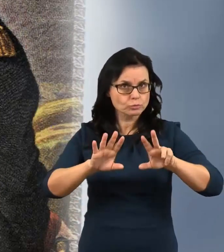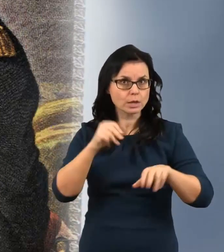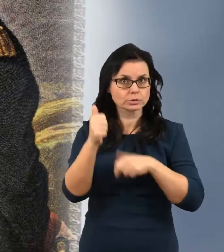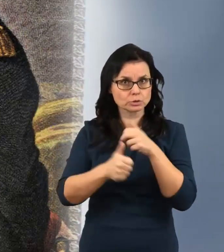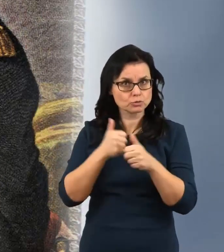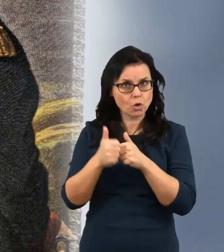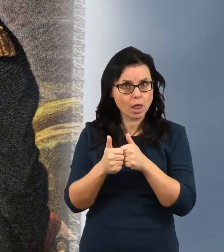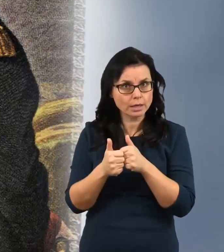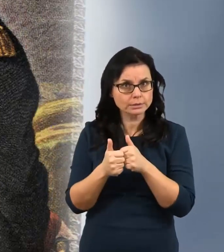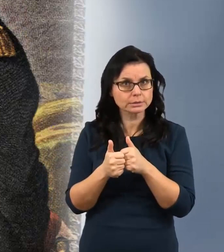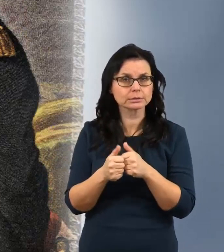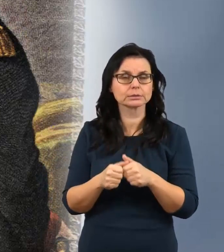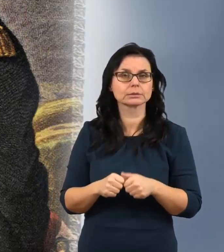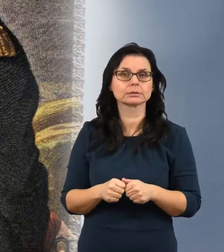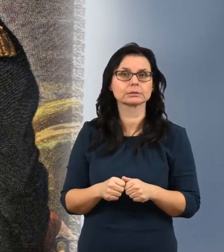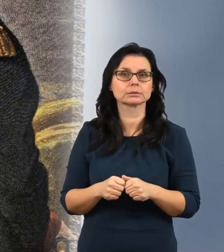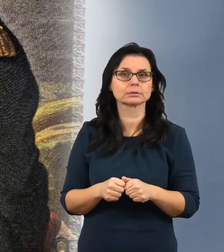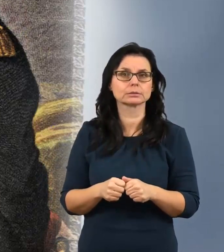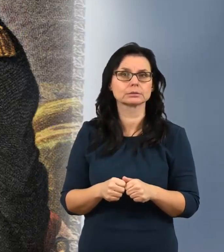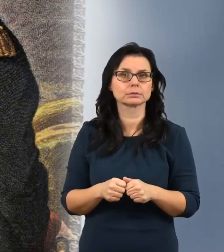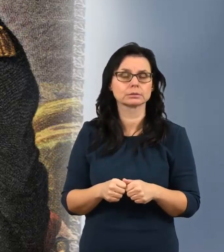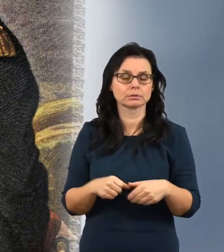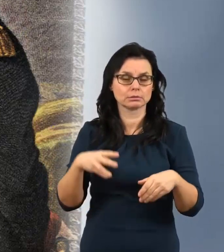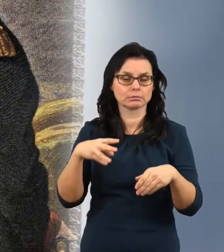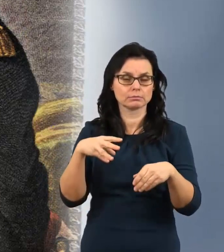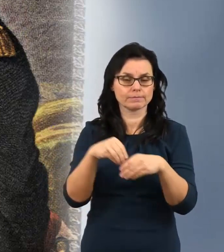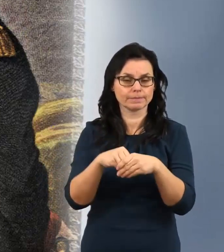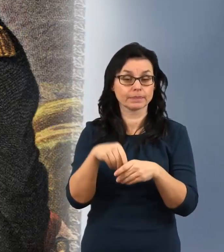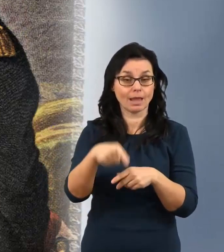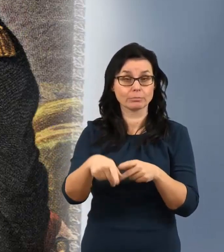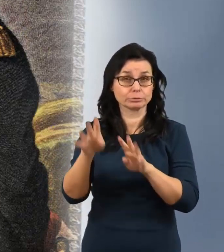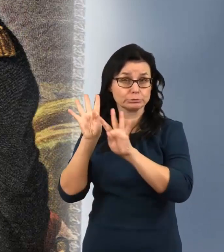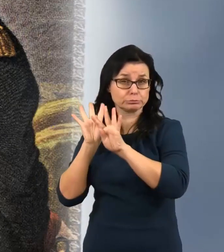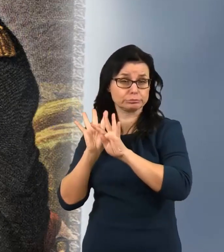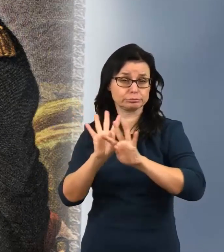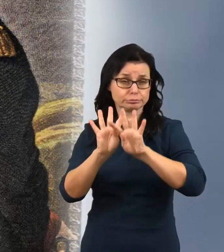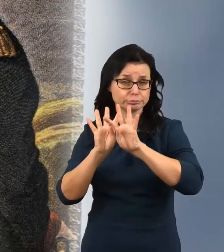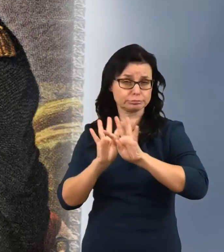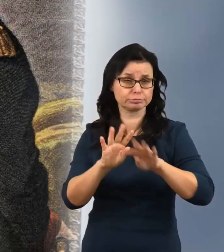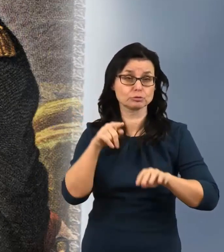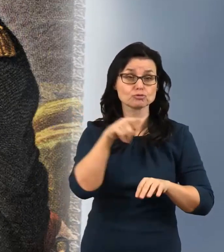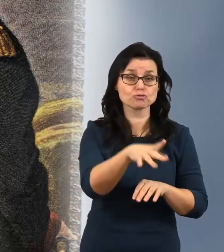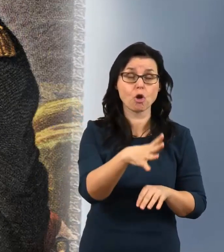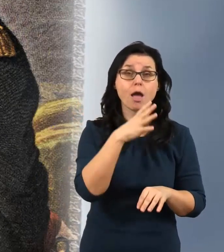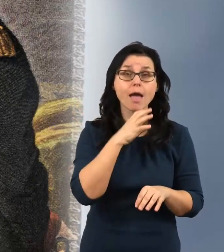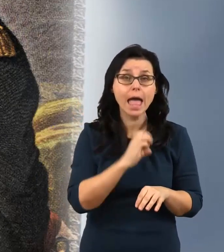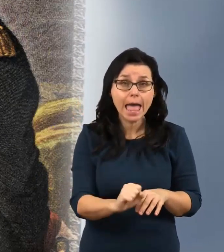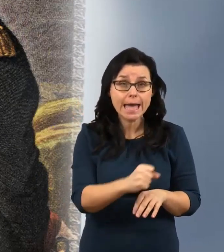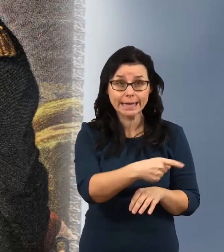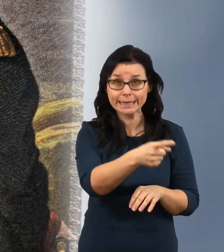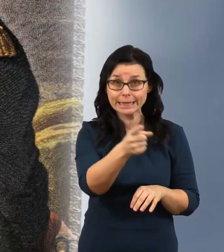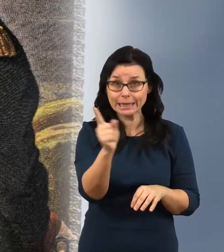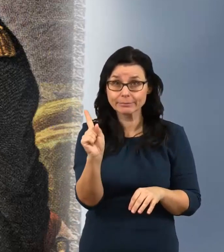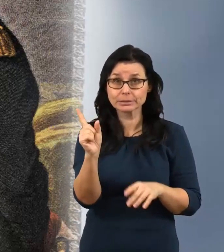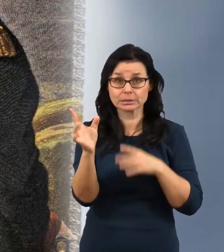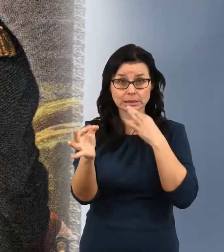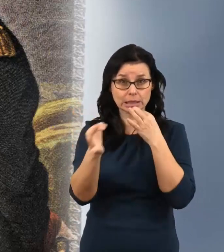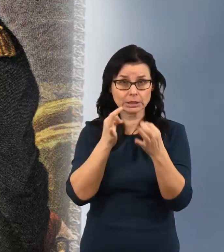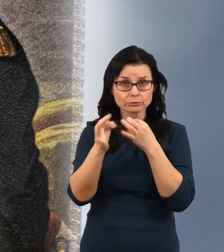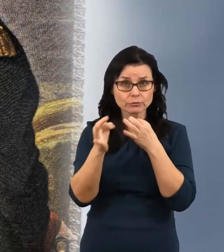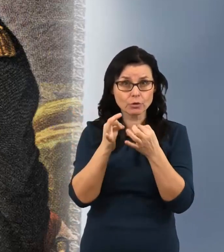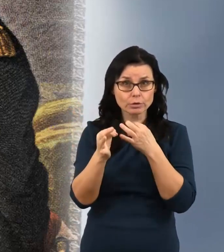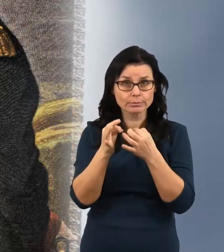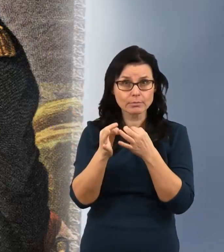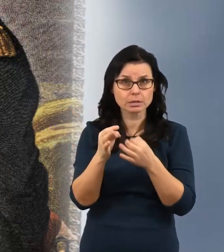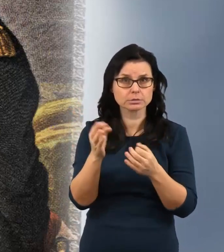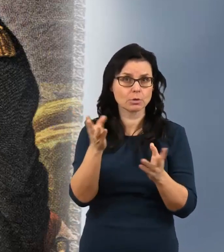století, jeho tažení do Egypta, možná, že mnohým z vás se něco také vybaví,